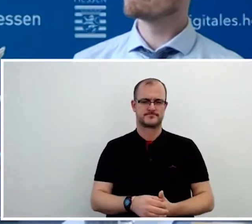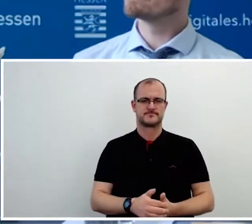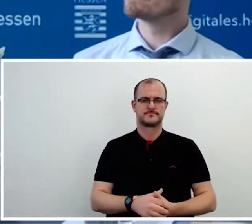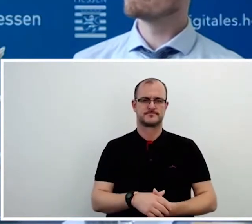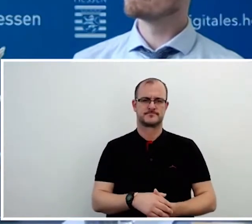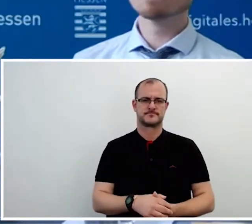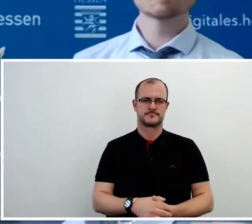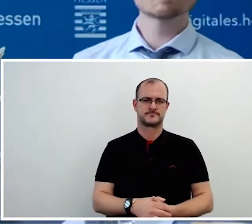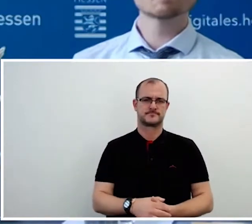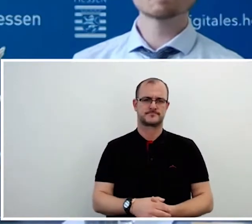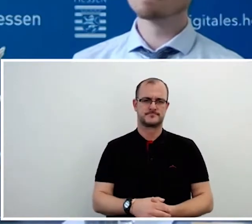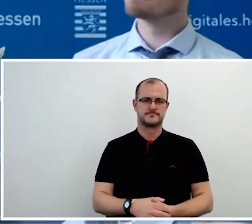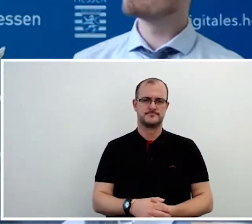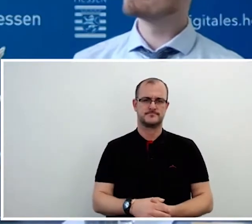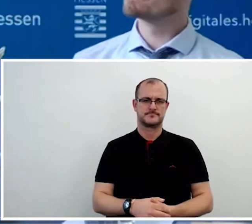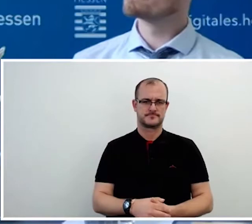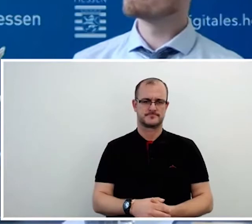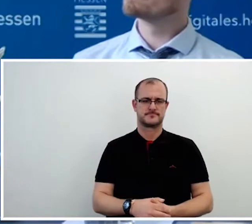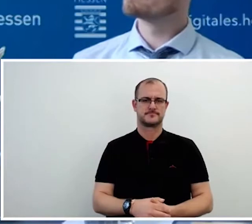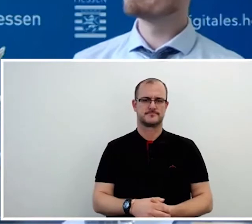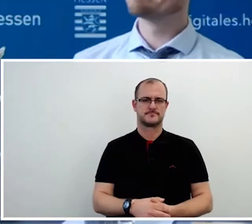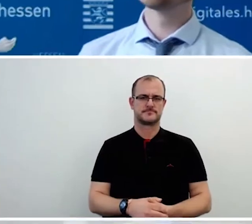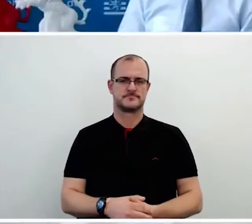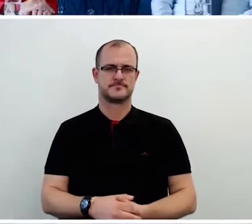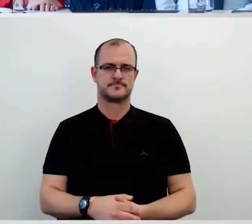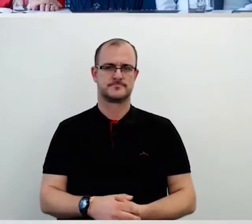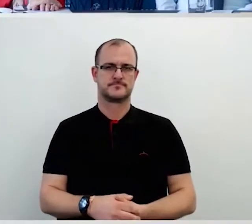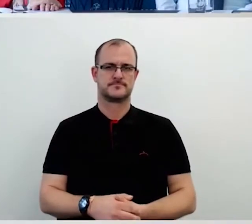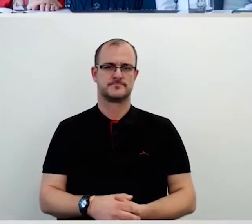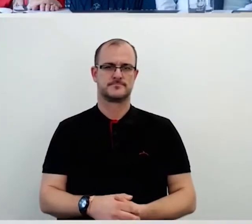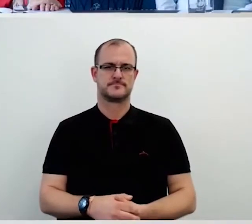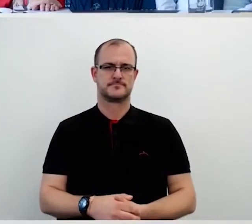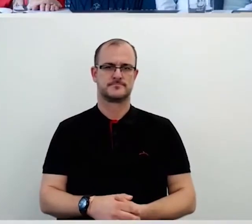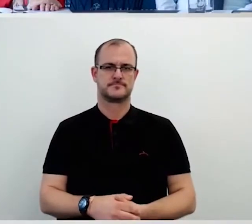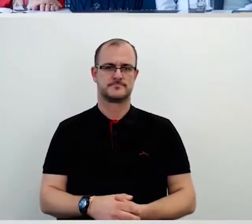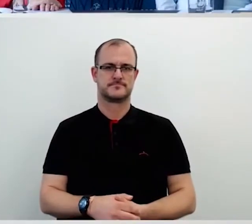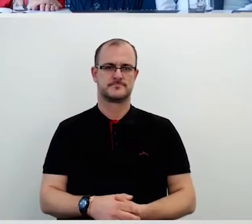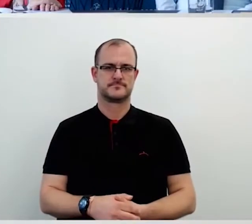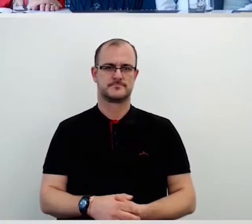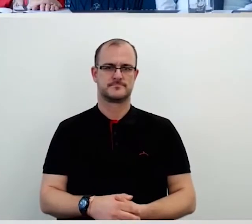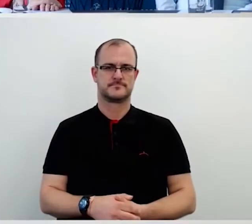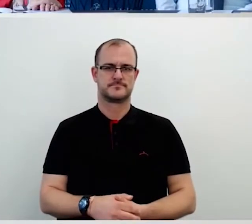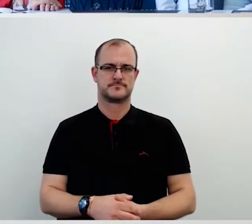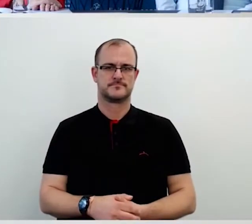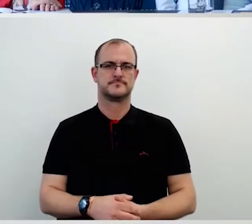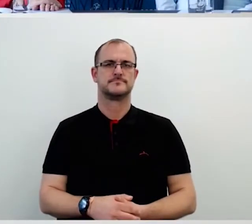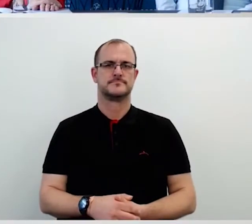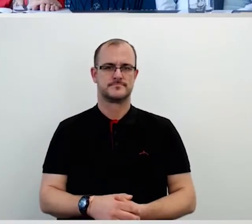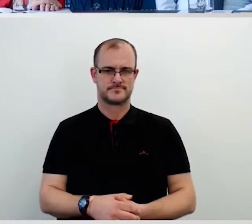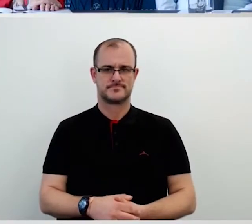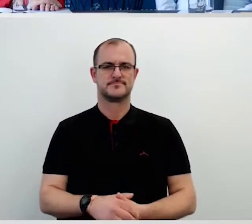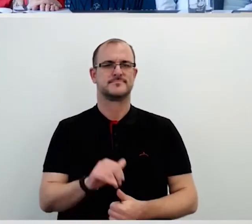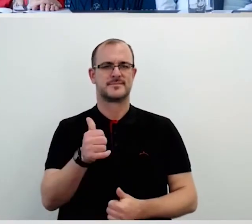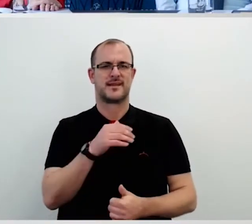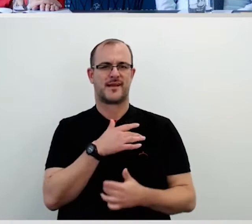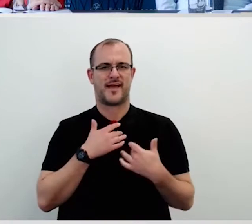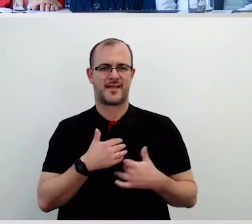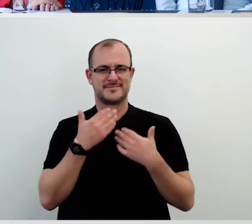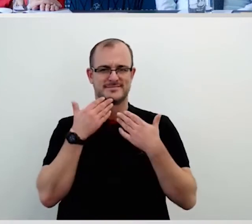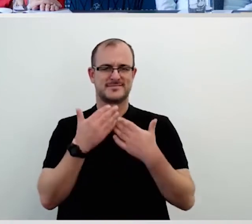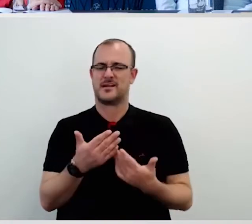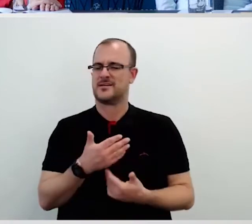Kunsteigenschaften, Projekten teilnehmen können. Ja, vielen herzlichen Dank. Das sind wirklich